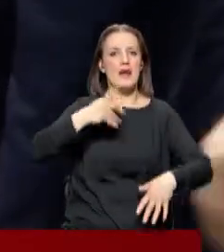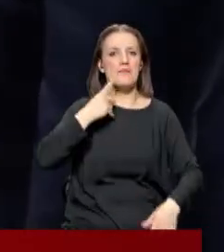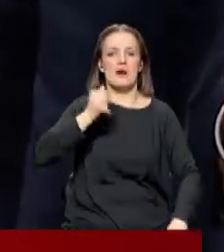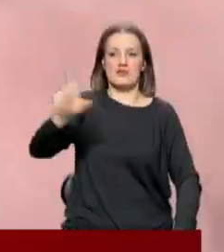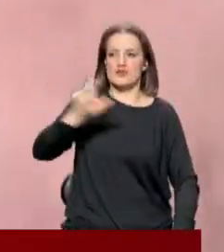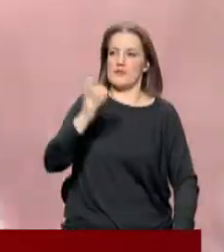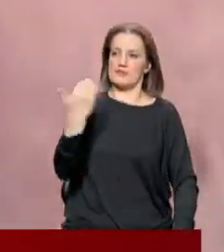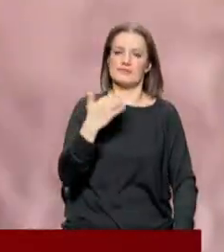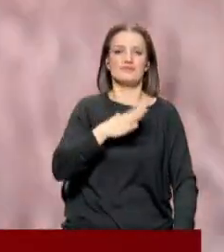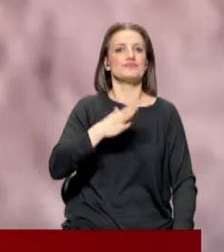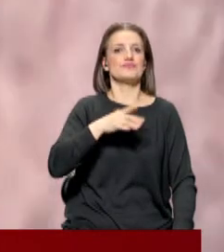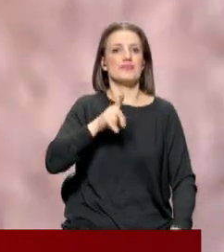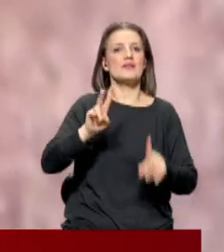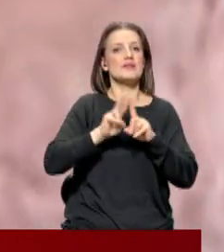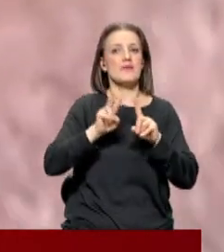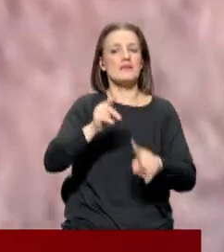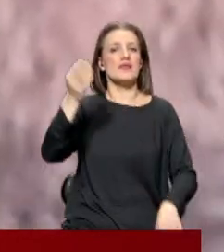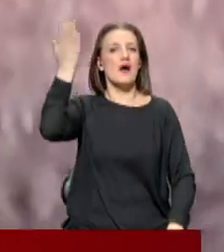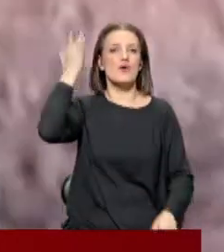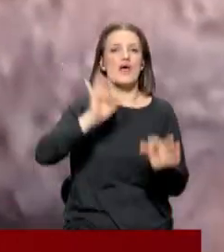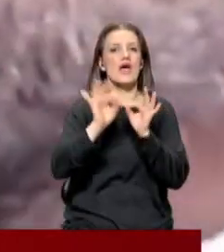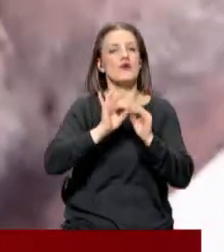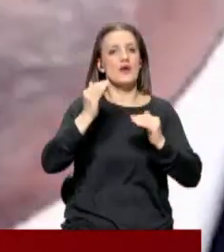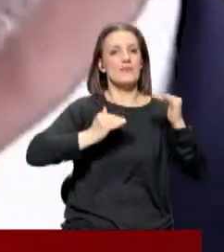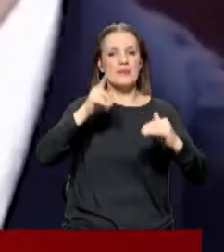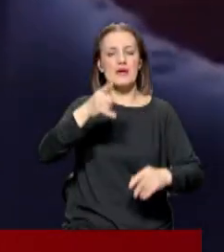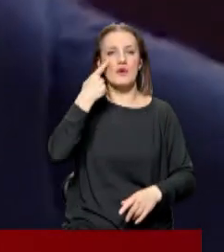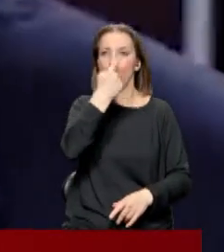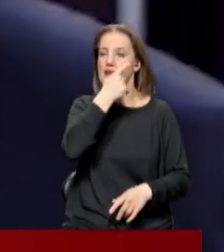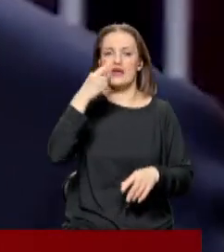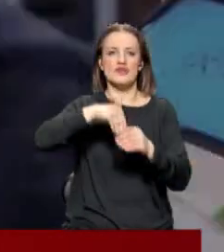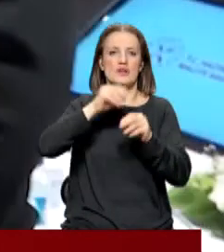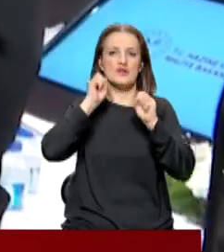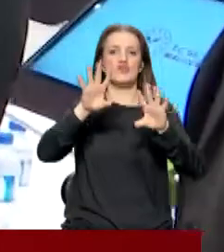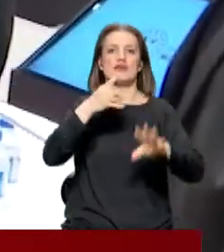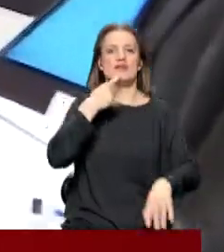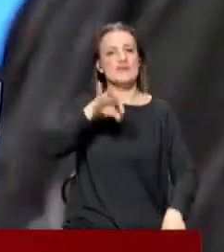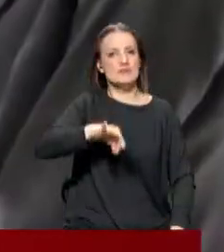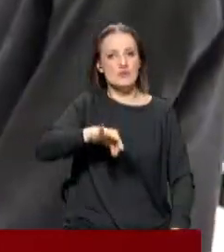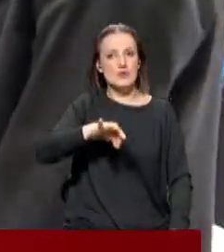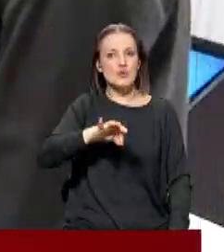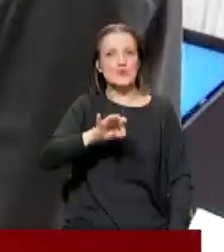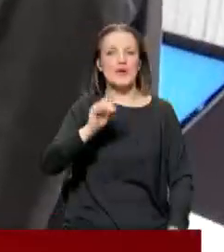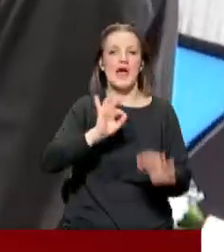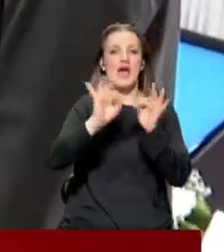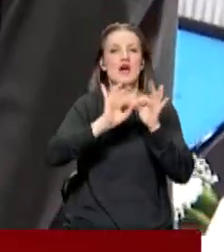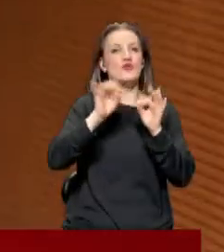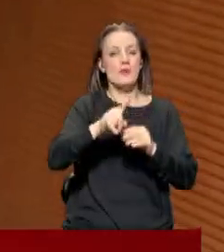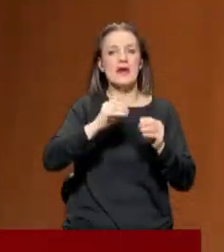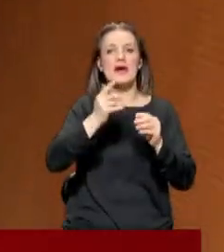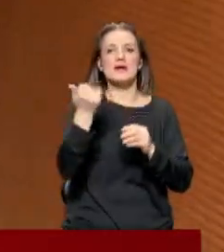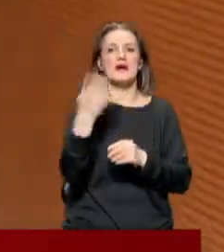cevap istedi. Bakan Nebati daha önce ekonomi gözlerdeki ışıktır demişti. Bu kez de ekonomi rakam değil